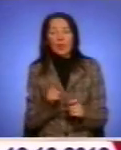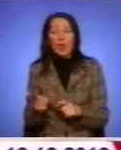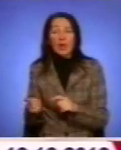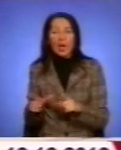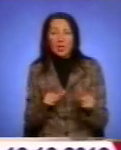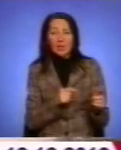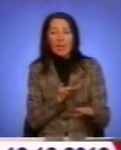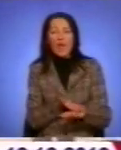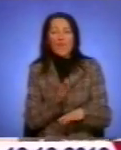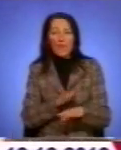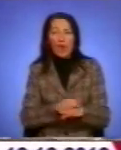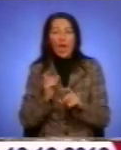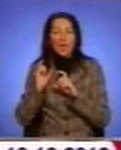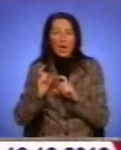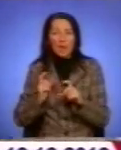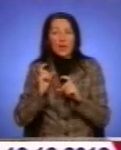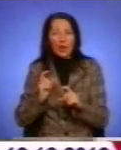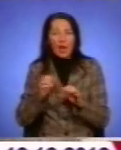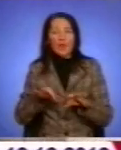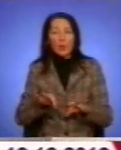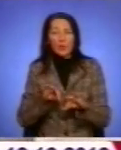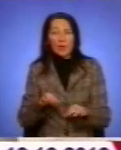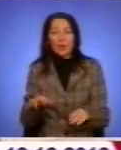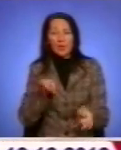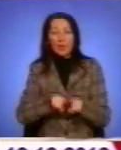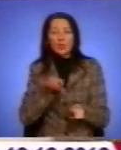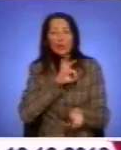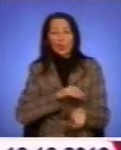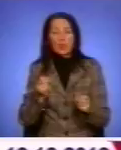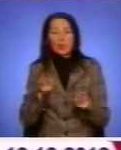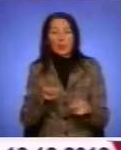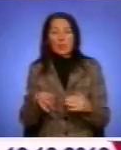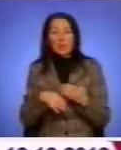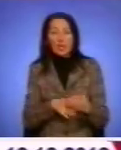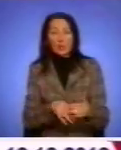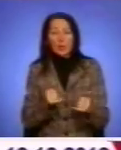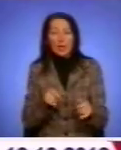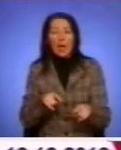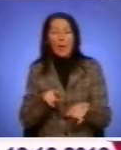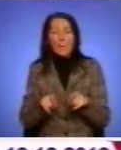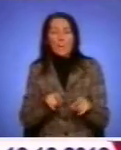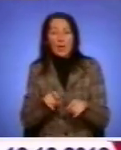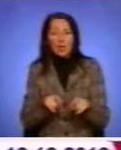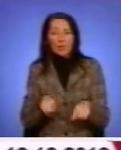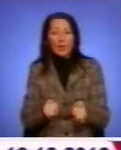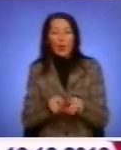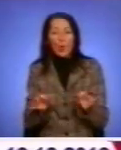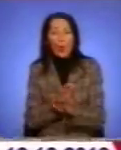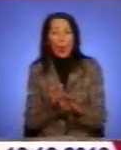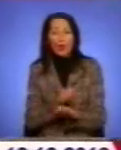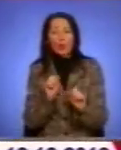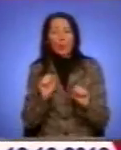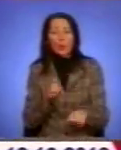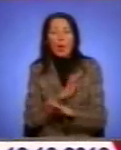автомобілям, а також використовувати спецзасоби для пересування у таку погоду. Не виключено, що перекриватимуть рух на вулицях